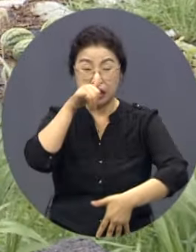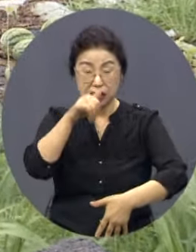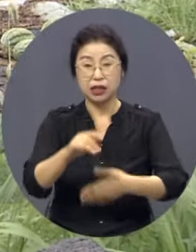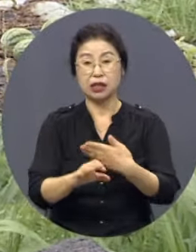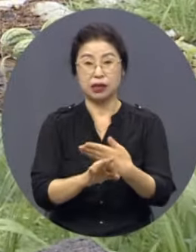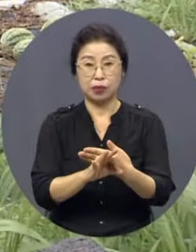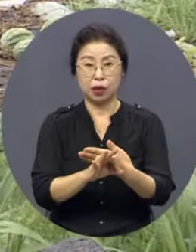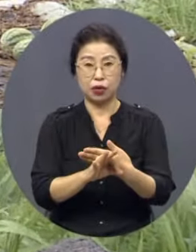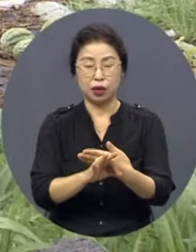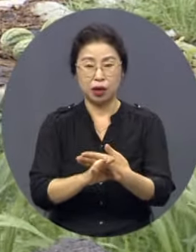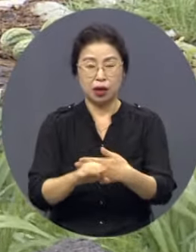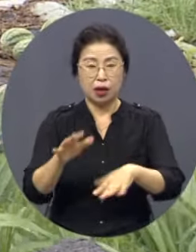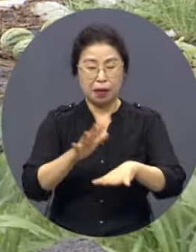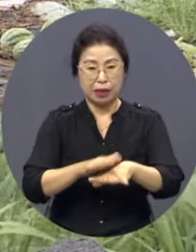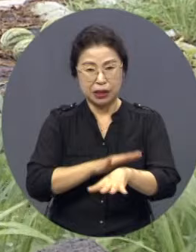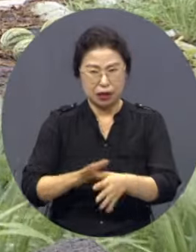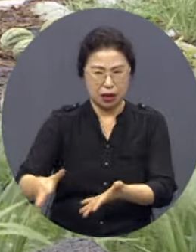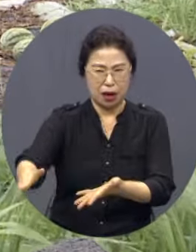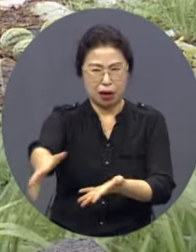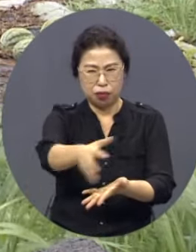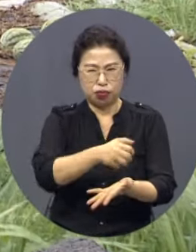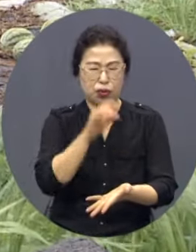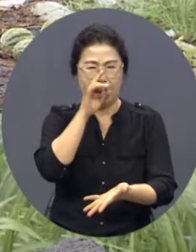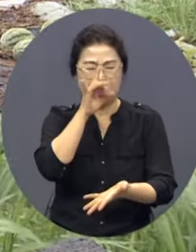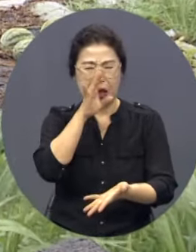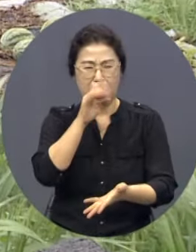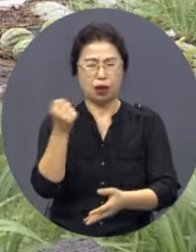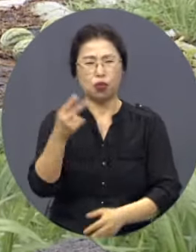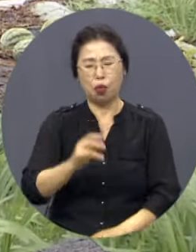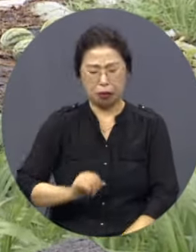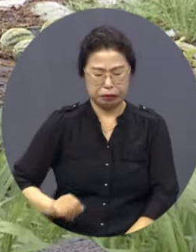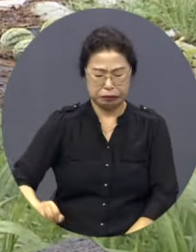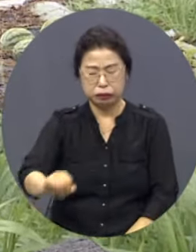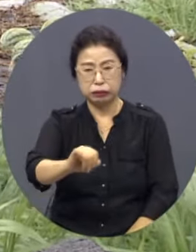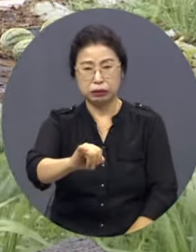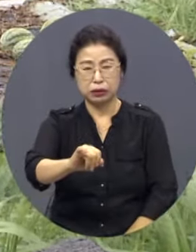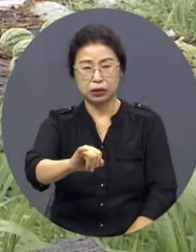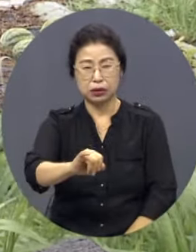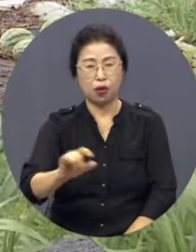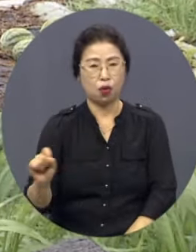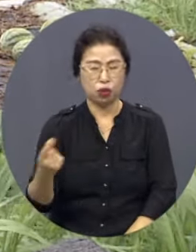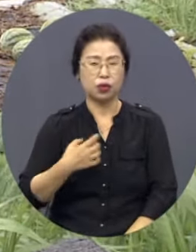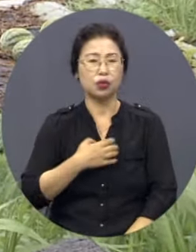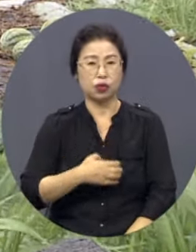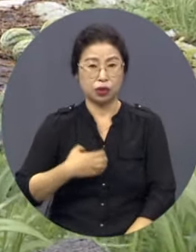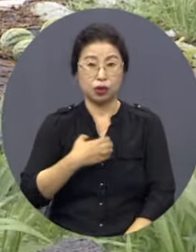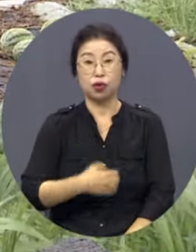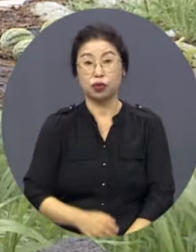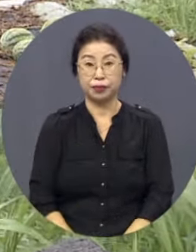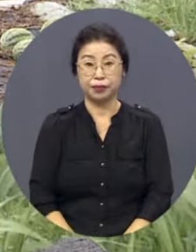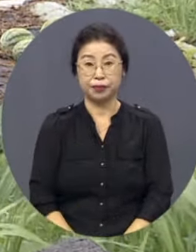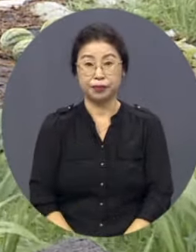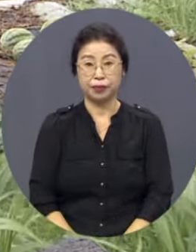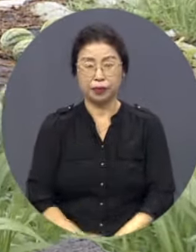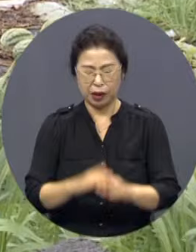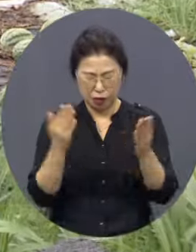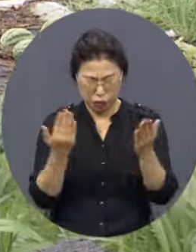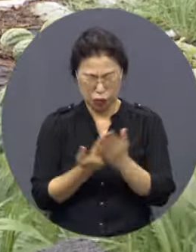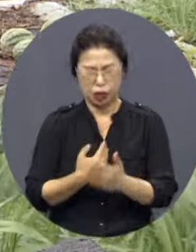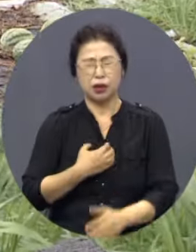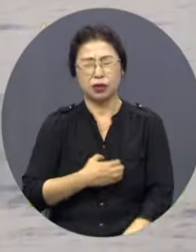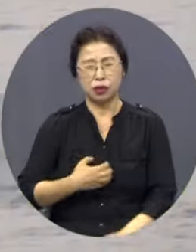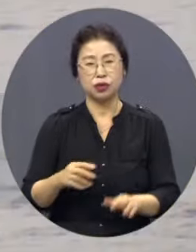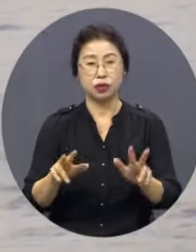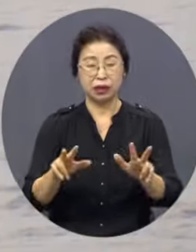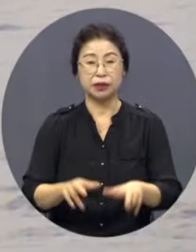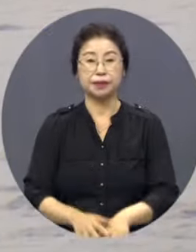해서 수확이 많이 떨어질 것 같습니다. 근데 또 병해충이나 이제 그런 부분도 걱정이 되고 이제 모든 게 걱정이 되는